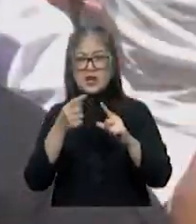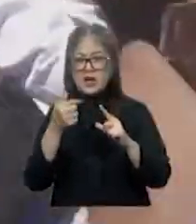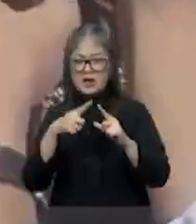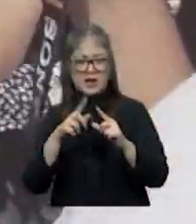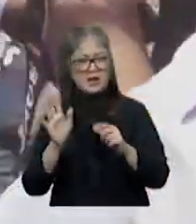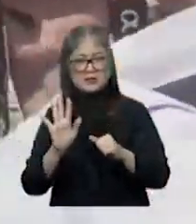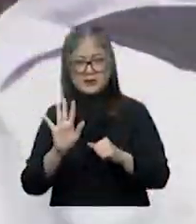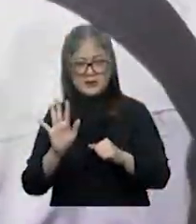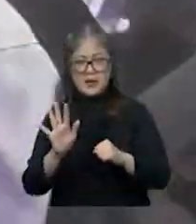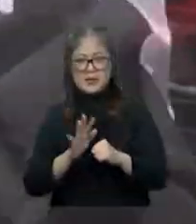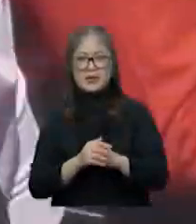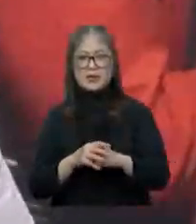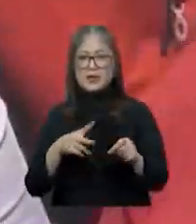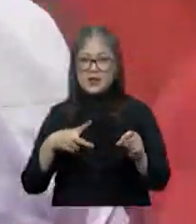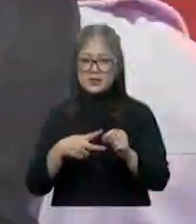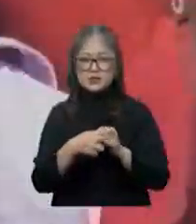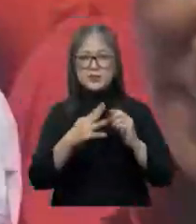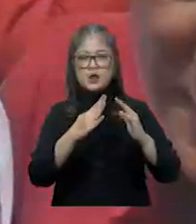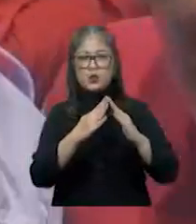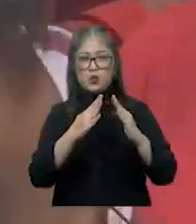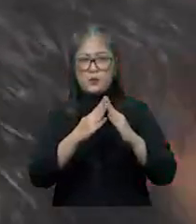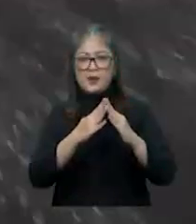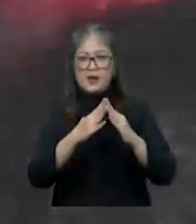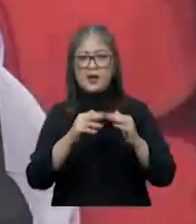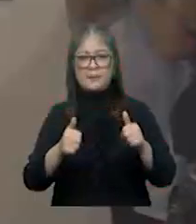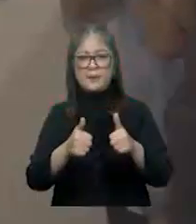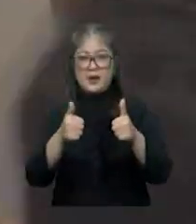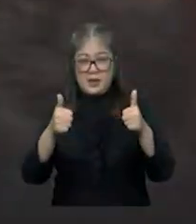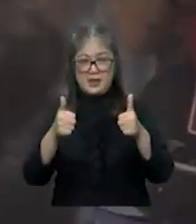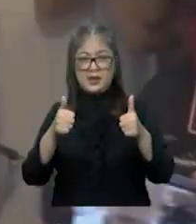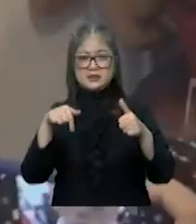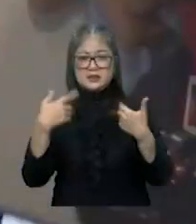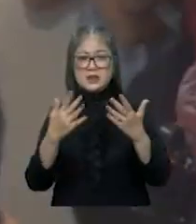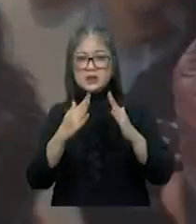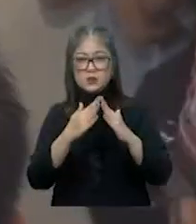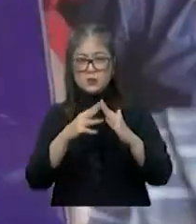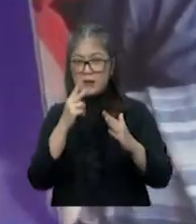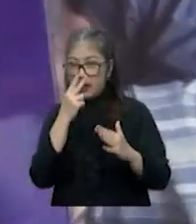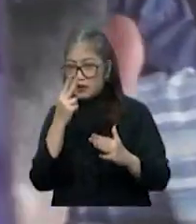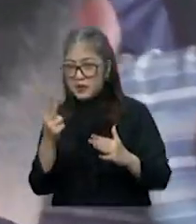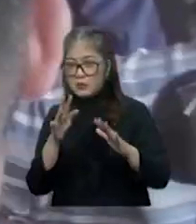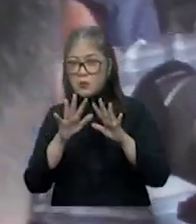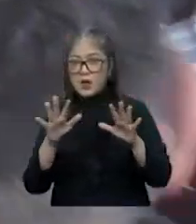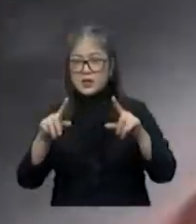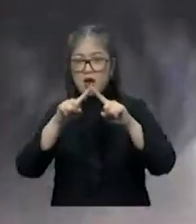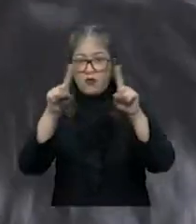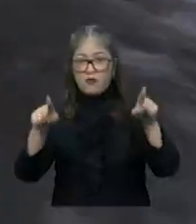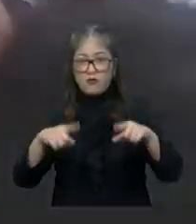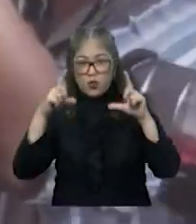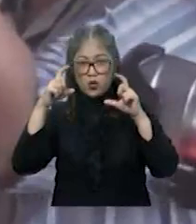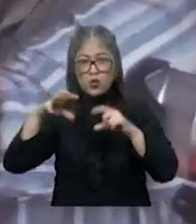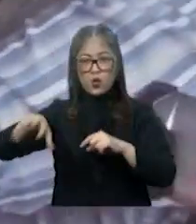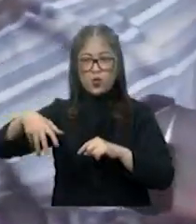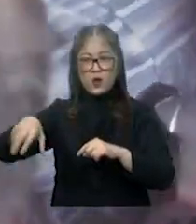selain meresmikan rumah kemenangan Ganjar parano umum menyambangi markas juang relawan dan sempat terkejut lantaran terpajang bingkai foto keluarga Ganjar pranowo